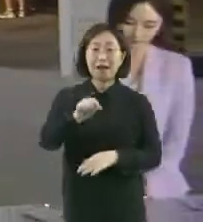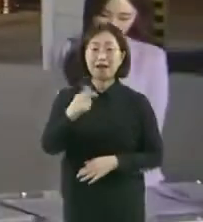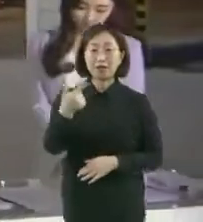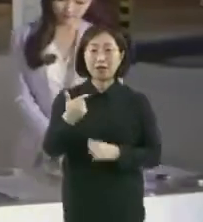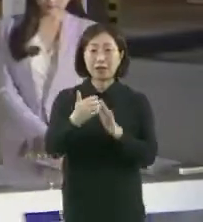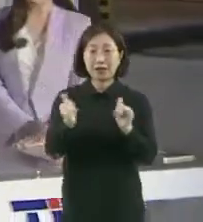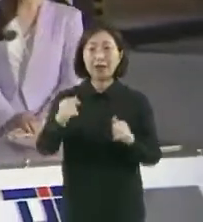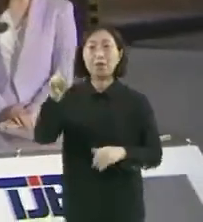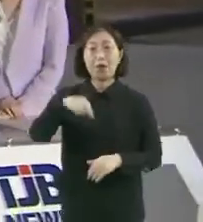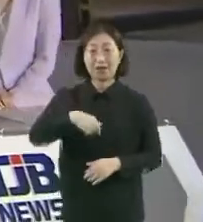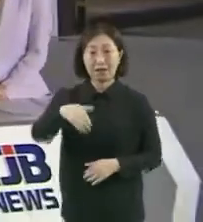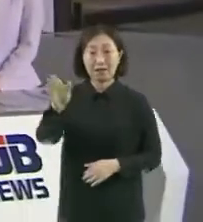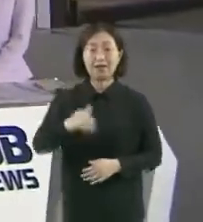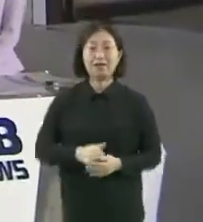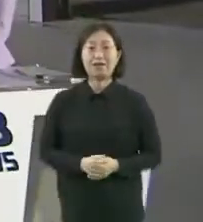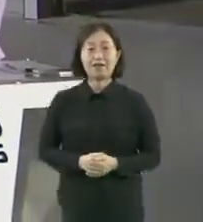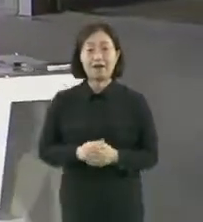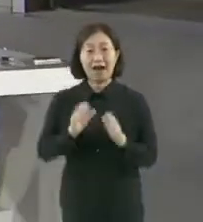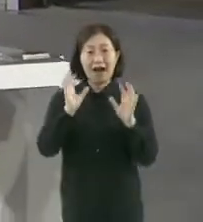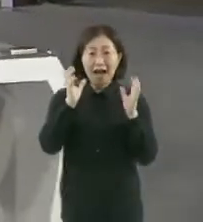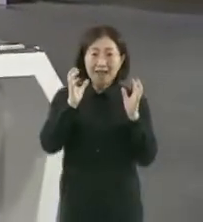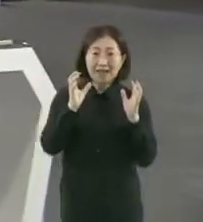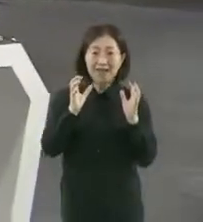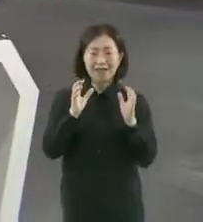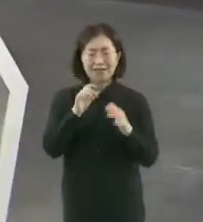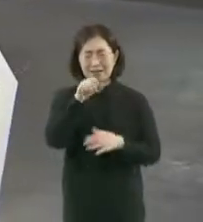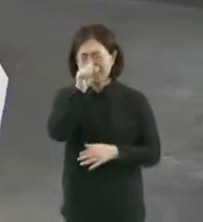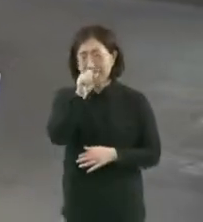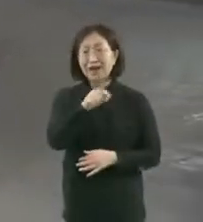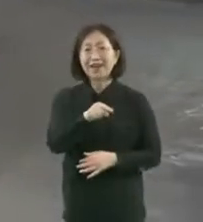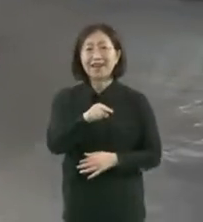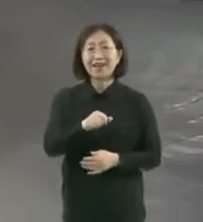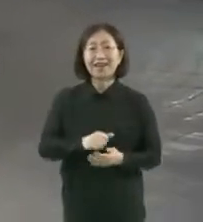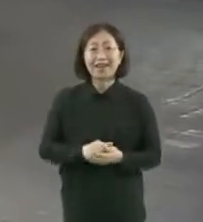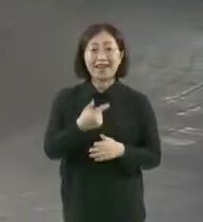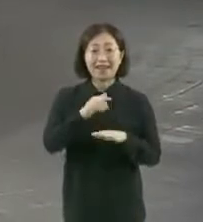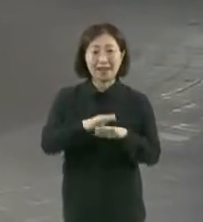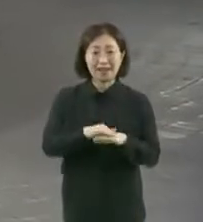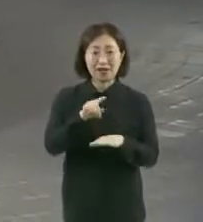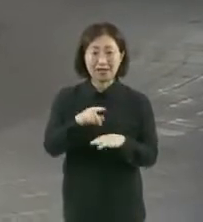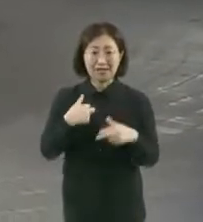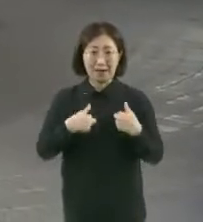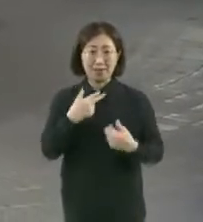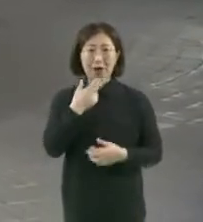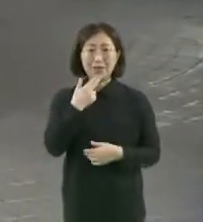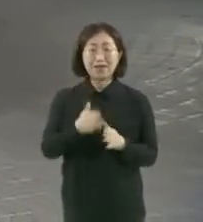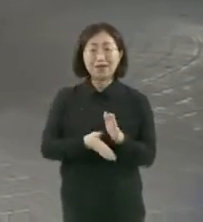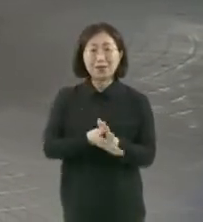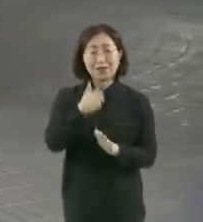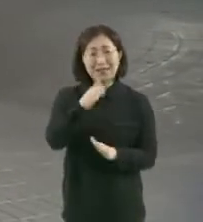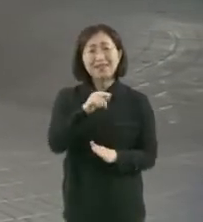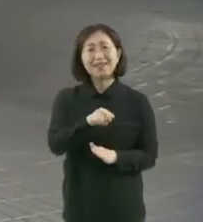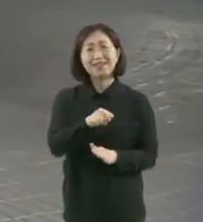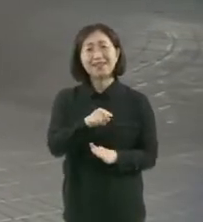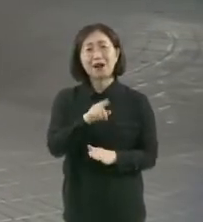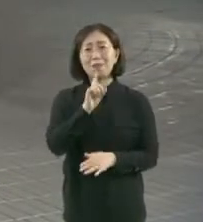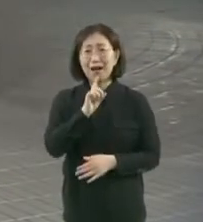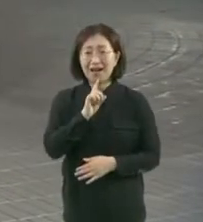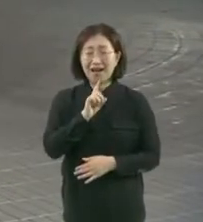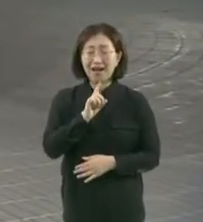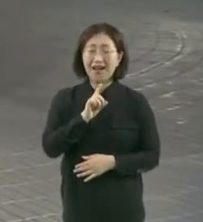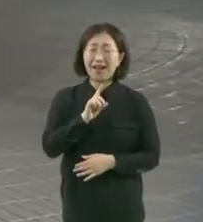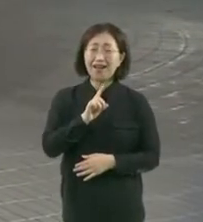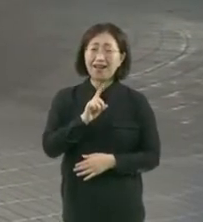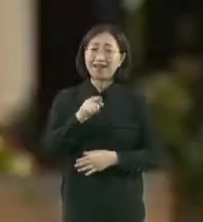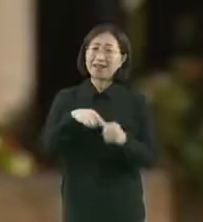16,000분이 다녀가셨어요. 그리고 아이들이 굉장히 좋아하는데, 우리 대전이 노잼 도시라는 불명예를 갖게 된